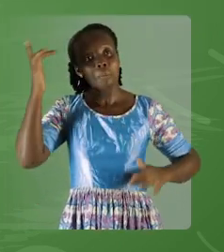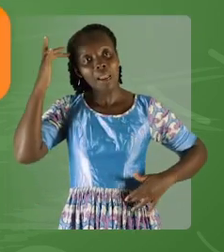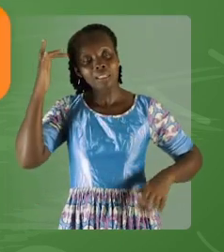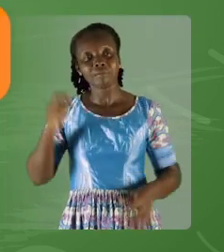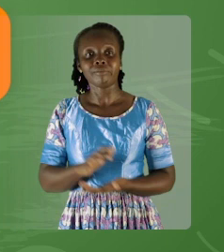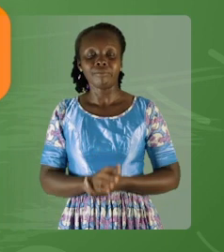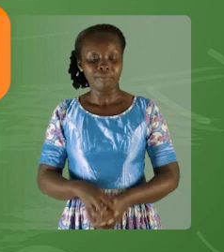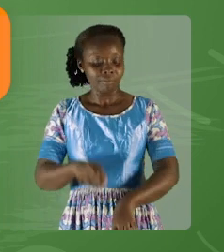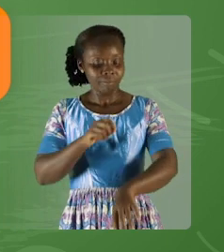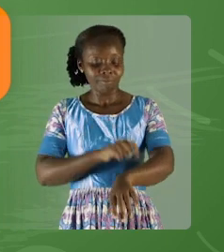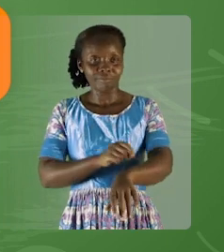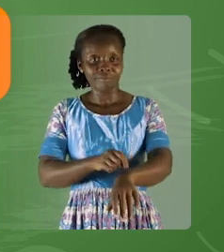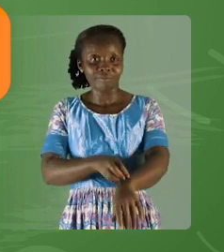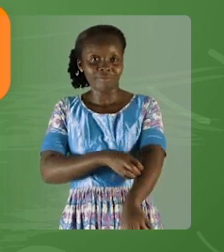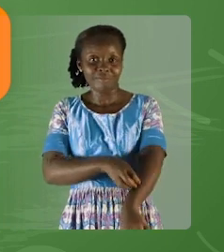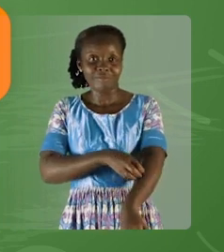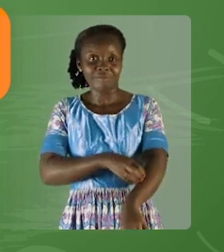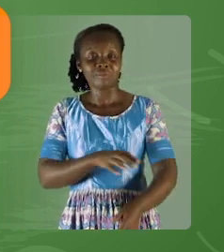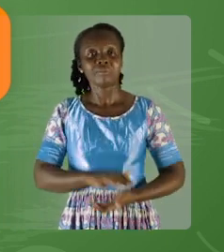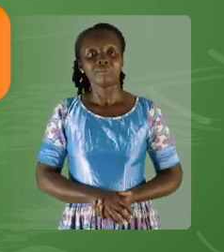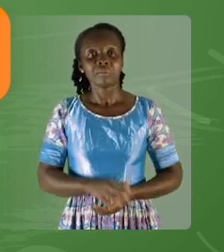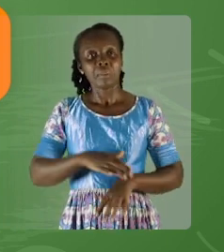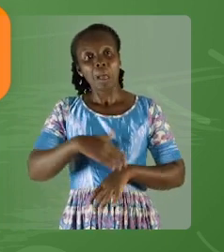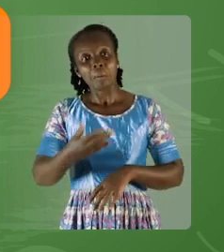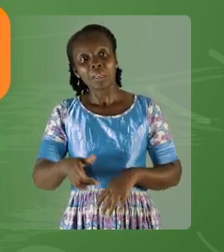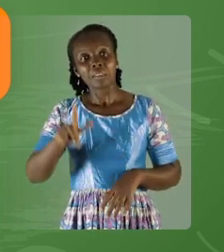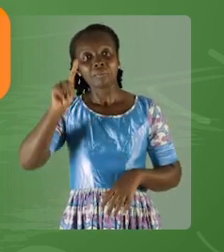citer l'exemple de la gale,